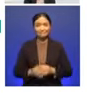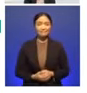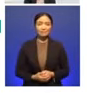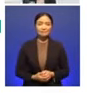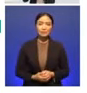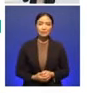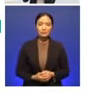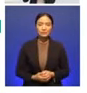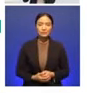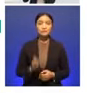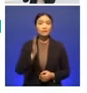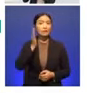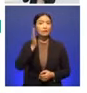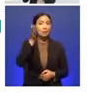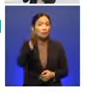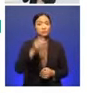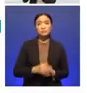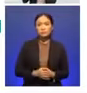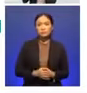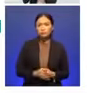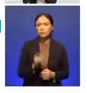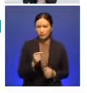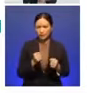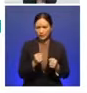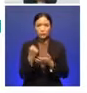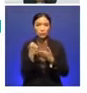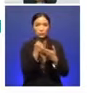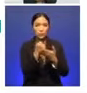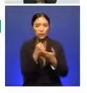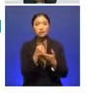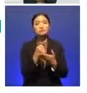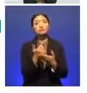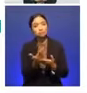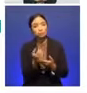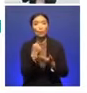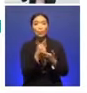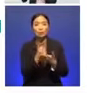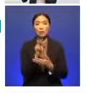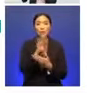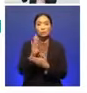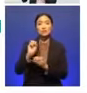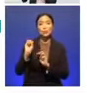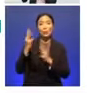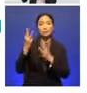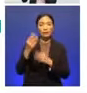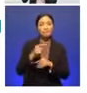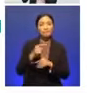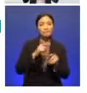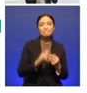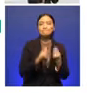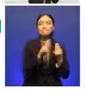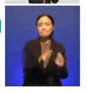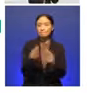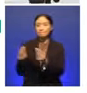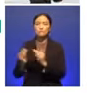ครับเพราะงั้นในอนาคตเนี่ยเราอาจจะต้องพยายามเข้ามาช่วยกันในการที่พยายามทำให้ระบบสวัสดิการแบบทั่วหน้าครอบคลุม